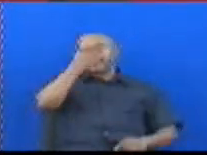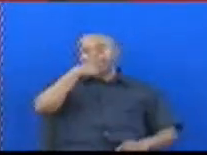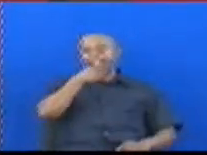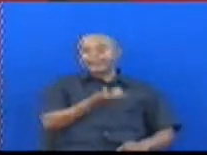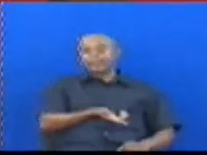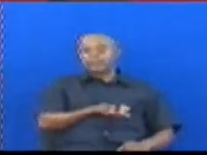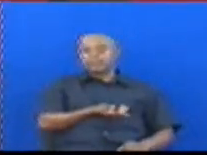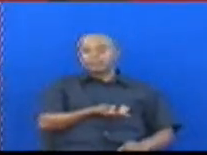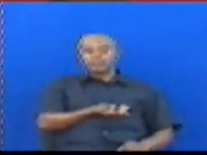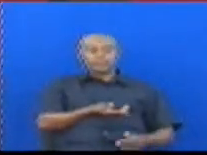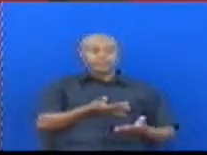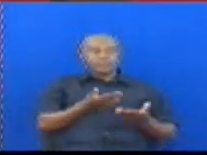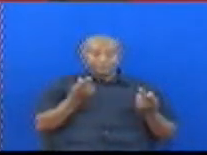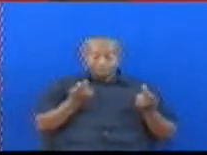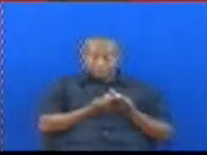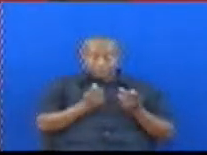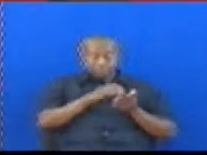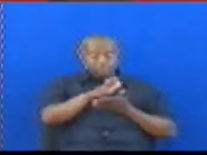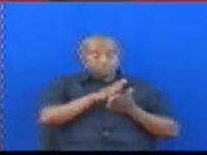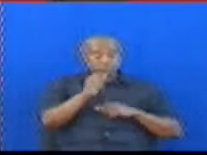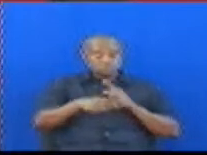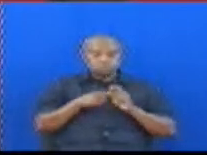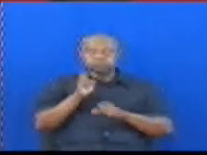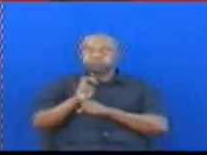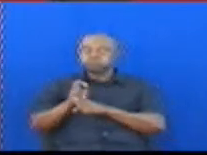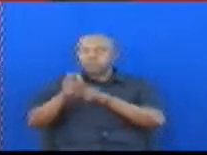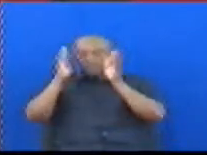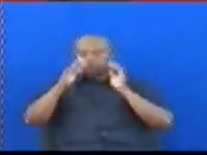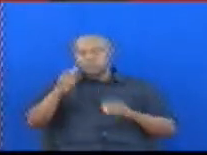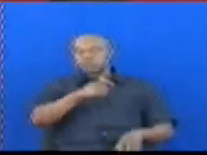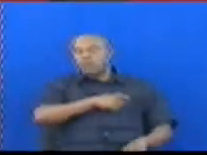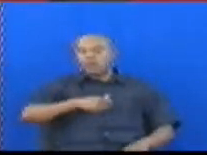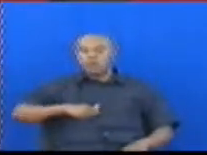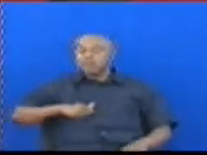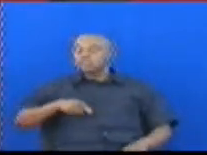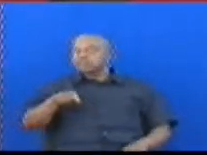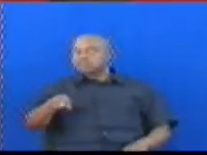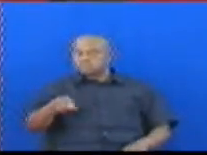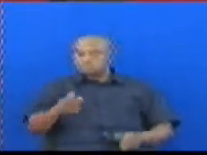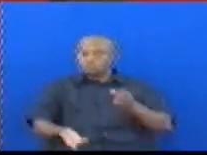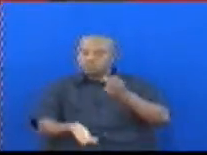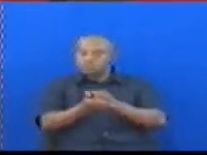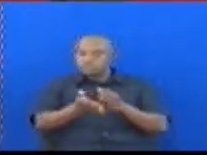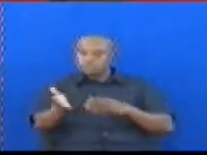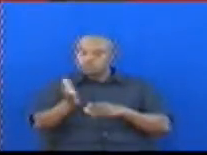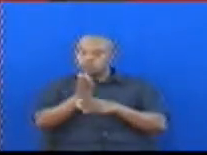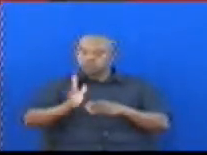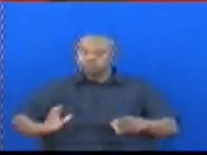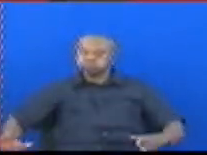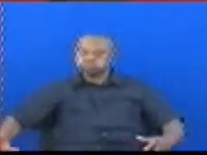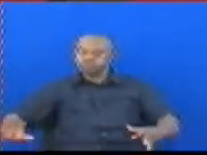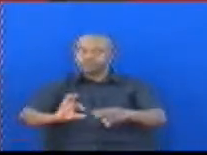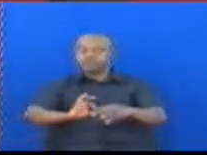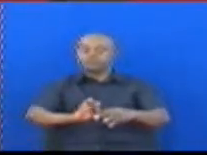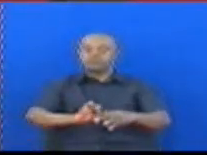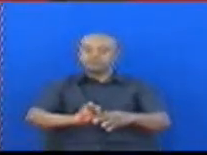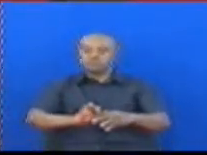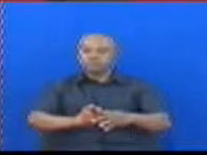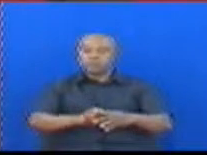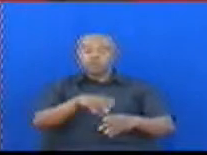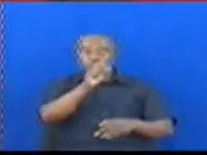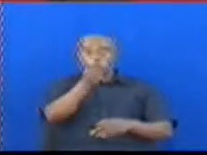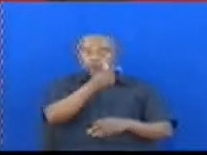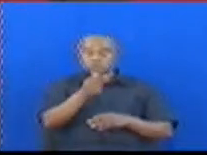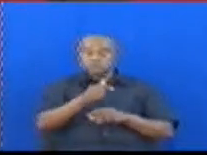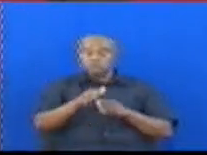unaoendelea kusimamiwa na Mheshimiwa Rais Magufuli wa kuwaunganisha Watanzania kwa kutumia lugha ya